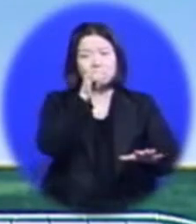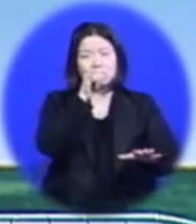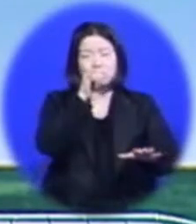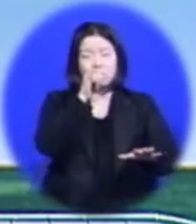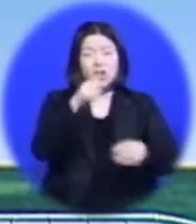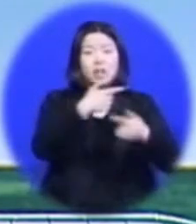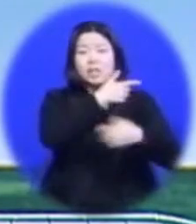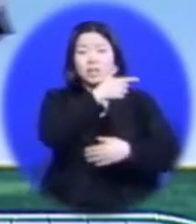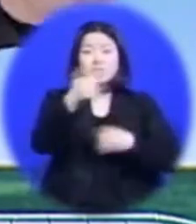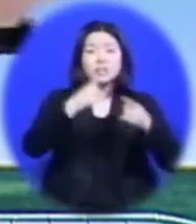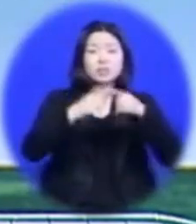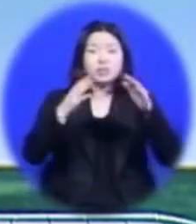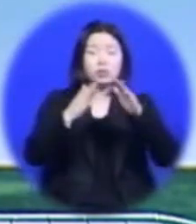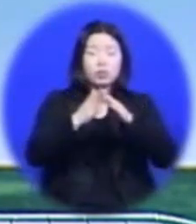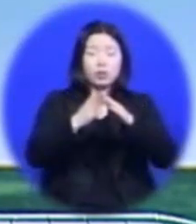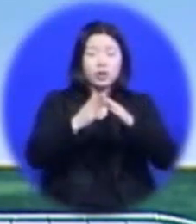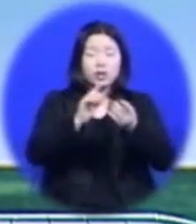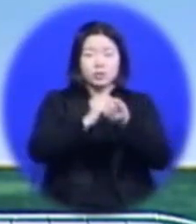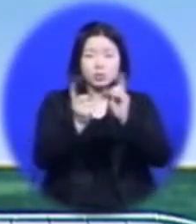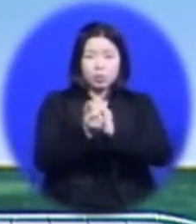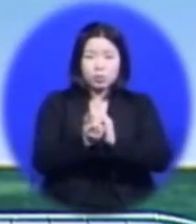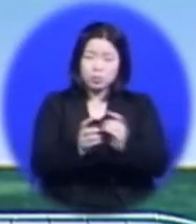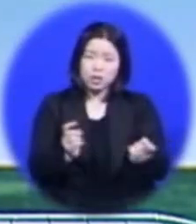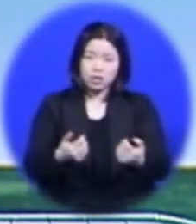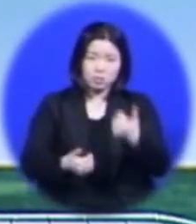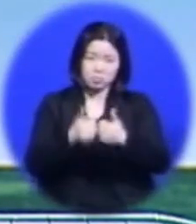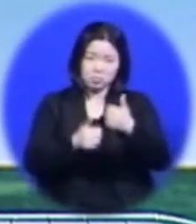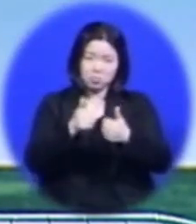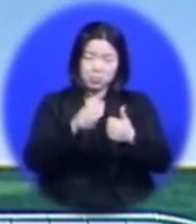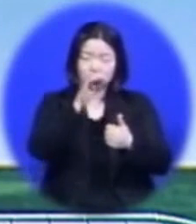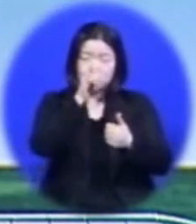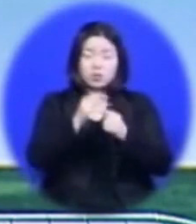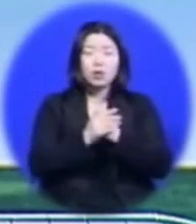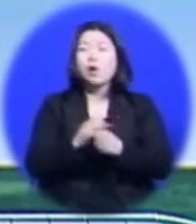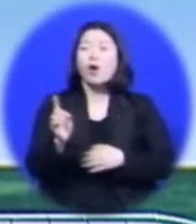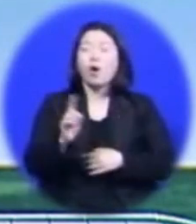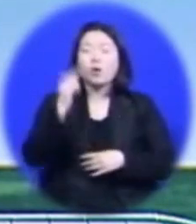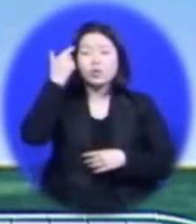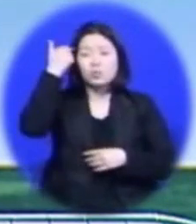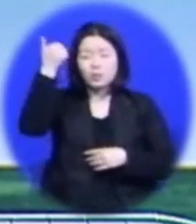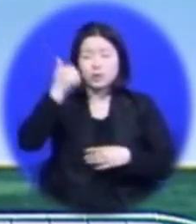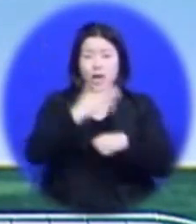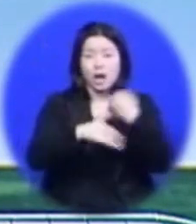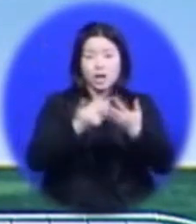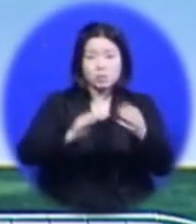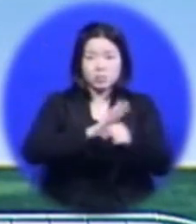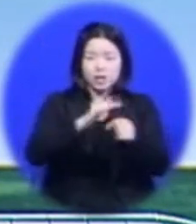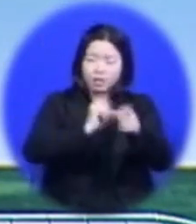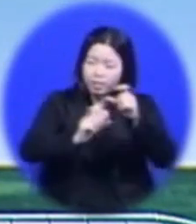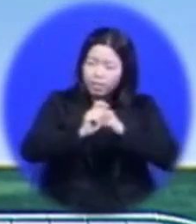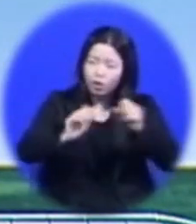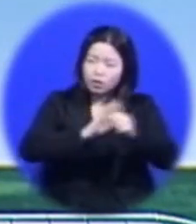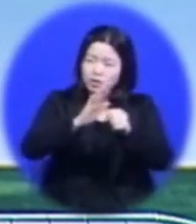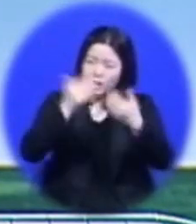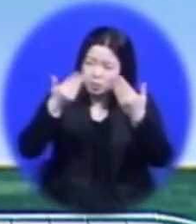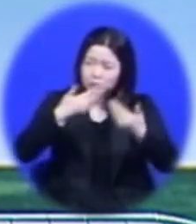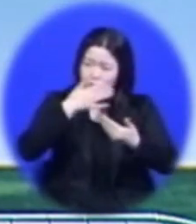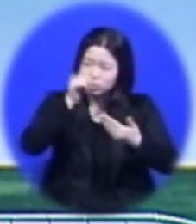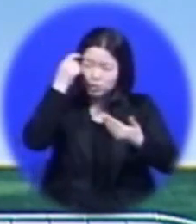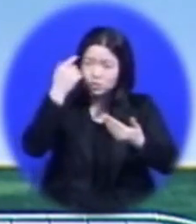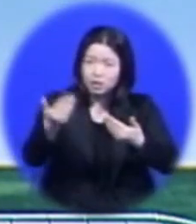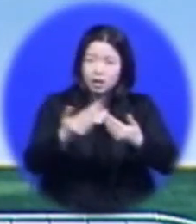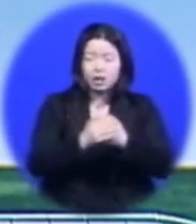큰 교회들끼리도 막 경쟁이에요, 큰 교회들. 왜? 어느 목사님이 하나님의 더 사랑을 받냐?